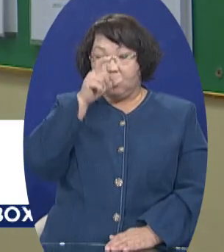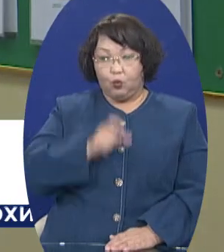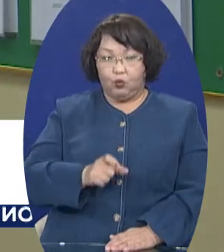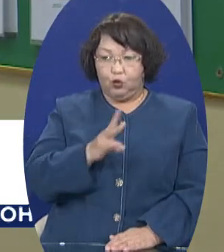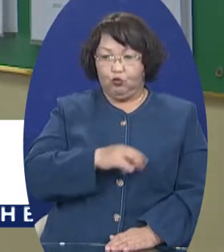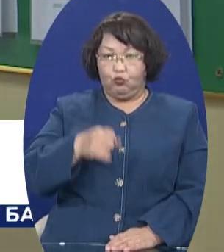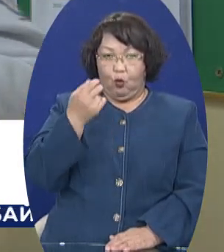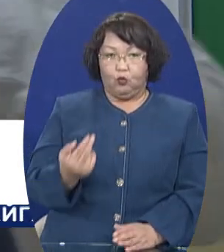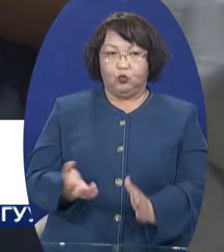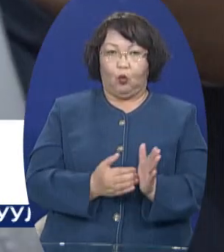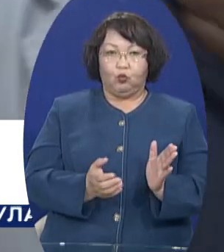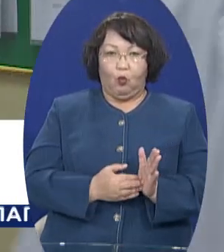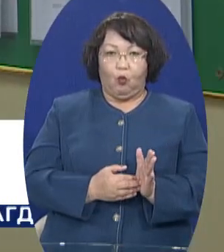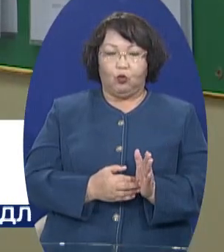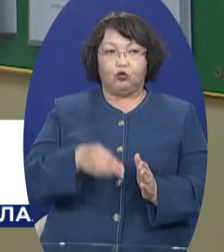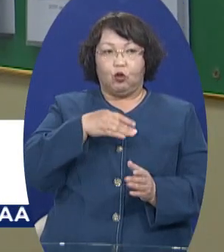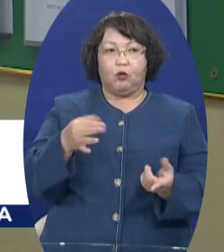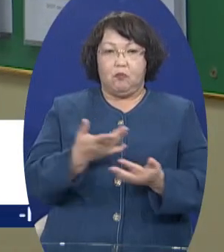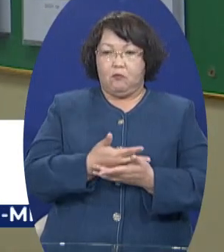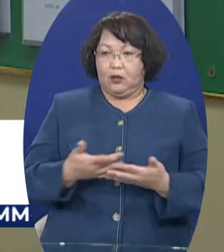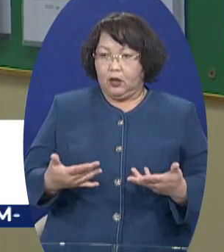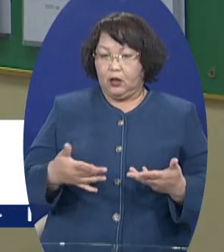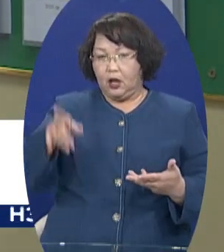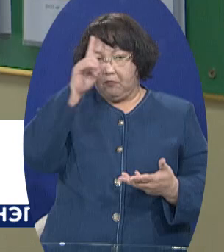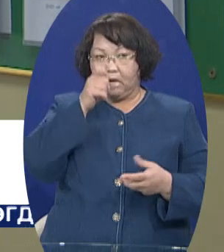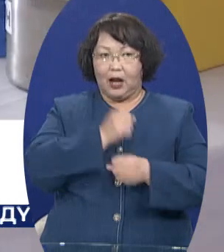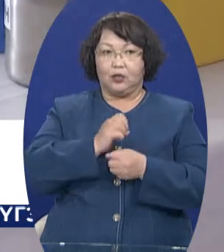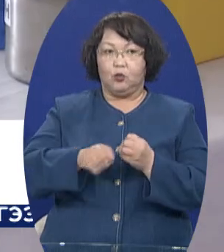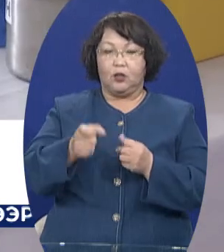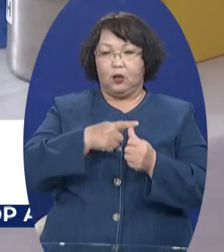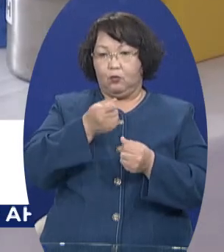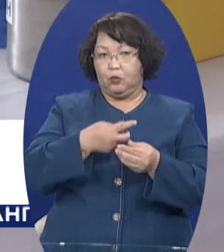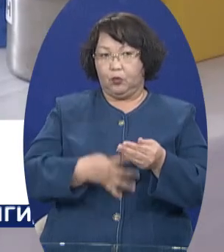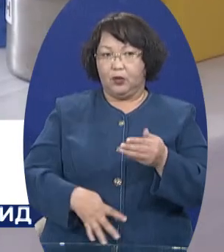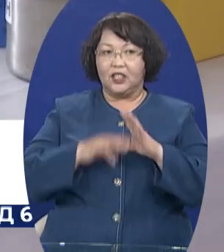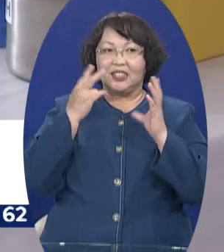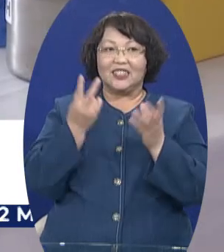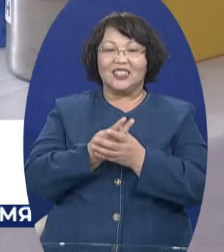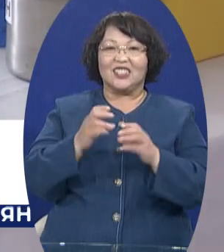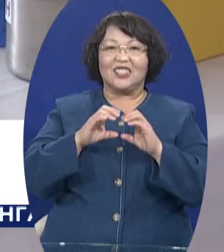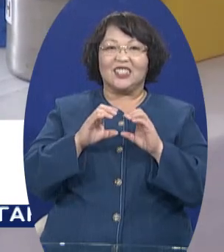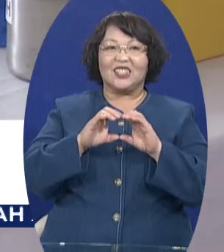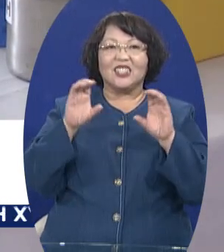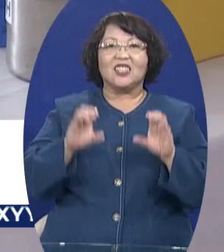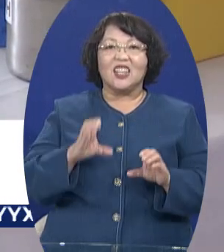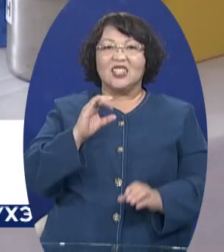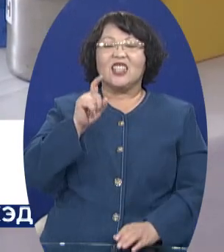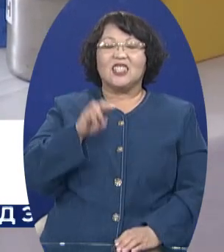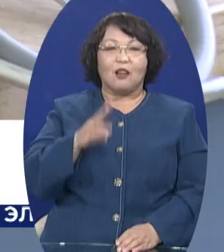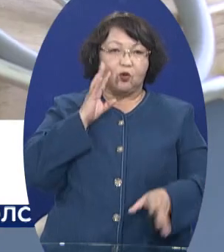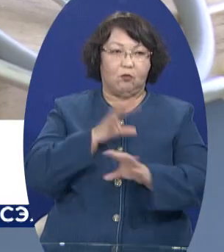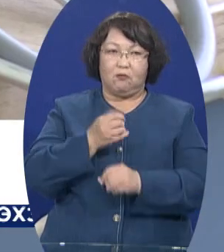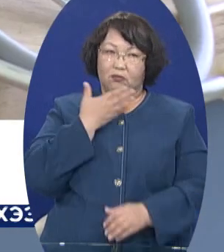2-р тоног төхөөрөмж юу эмч ажилтнууд өвчтнүүдэд бүртгэх нэгдсэн эрүүл мэндийн систем байхгүй нь. Хэрв ийм нэгдсэн системтэй болвол